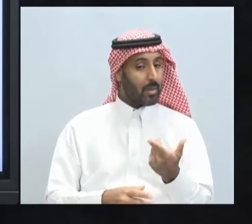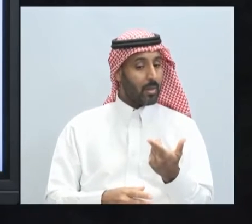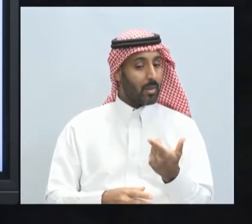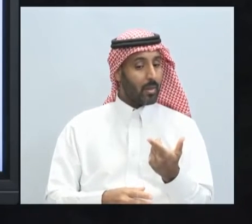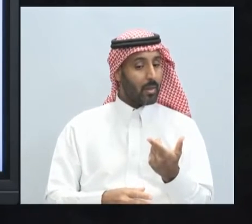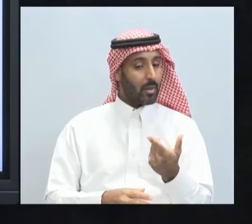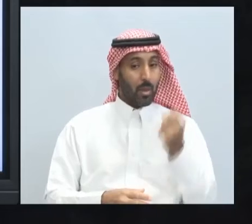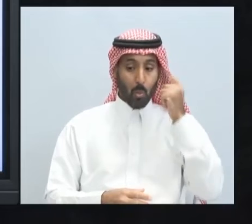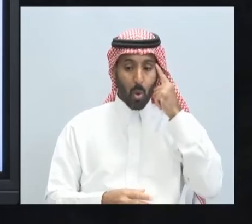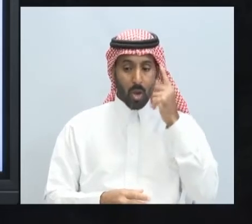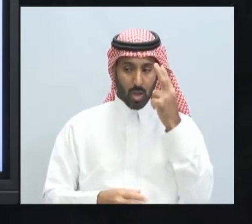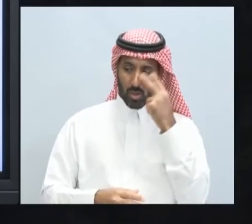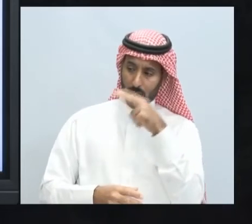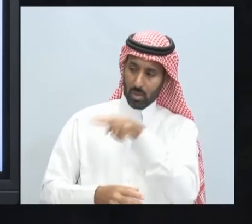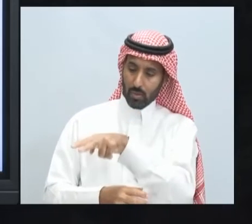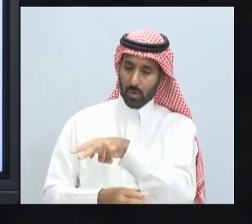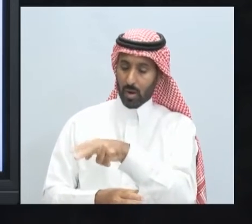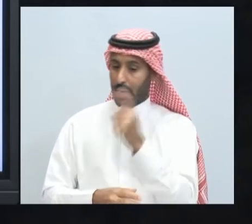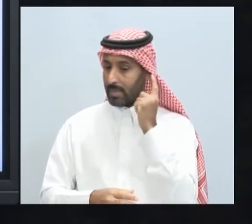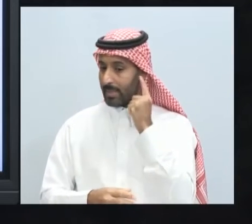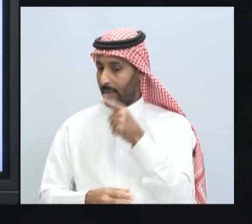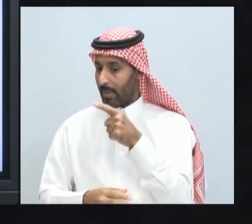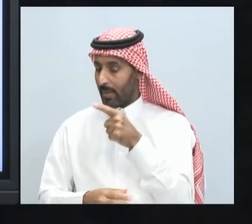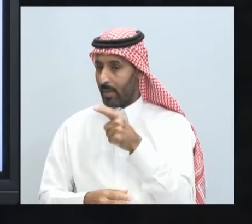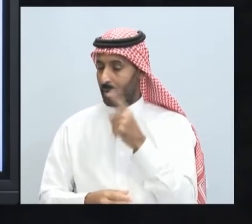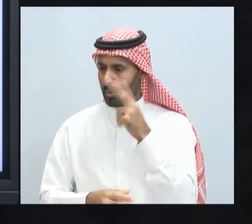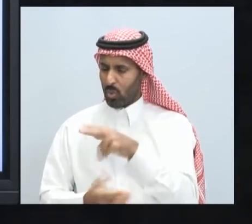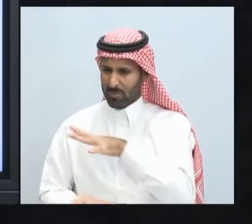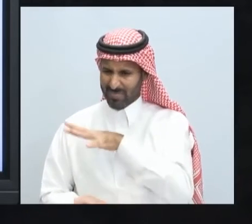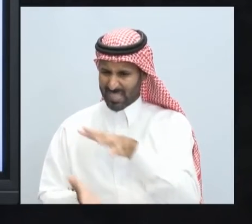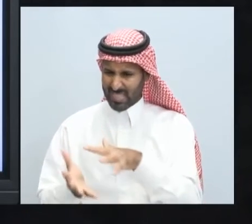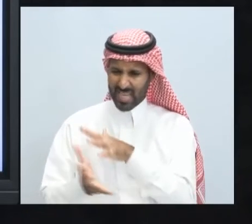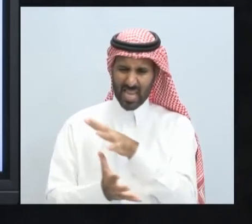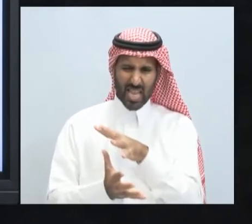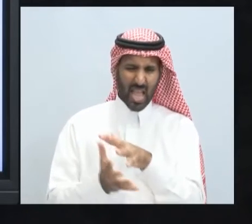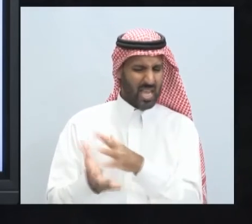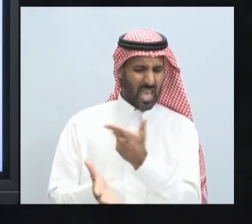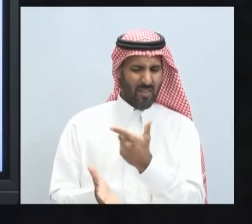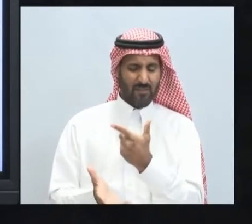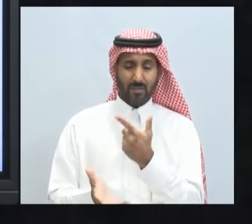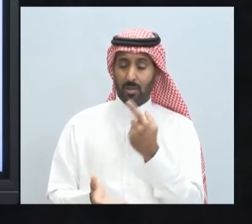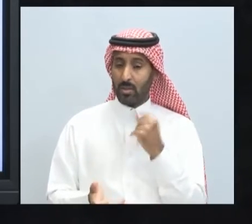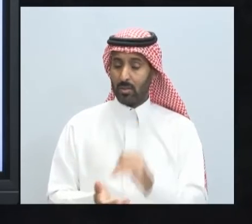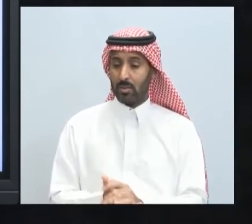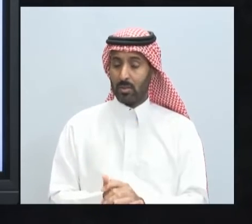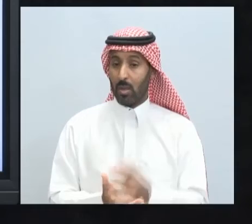على ملاحظه لاحظتها وهي مشكله كيف انفذ المشروع